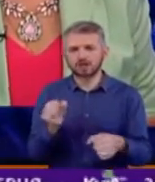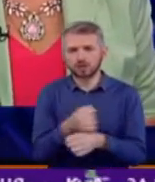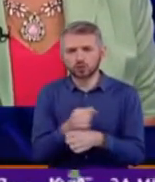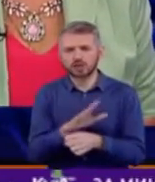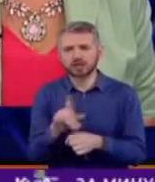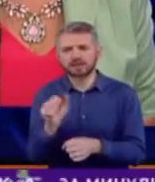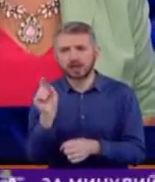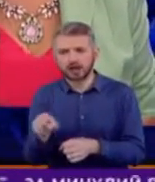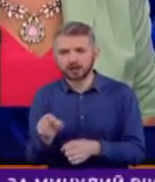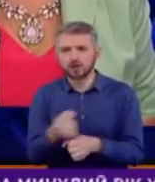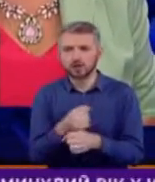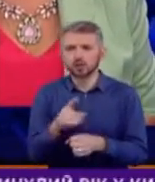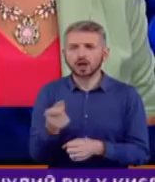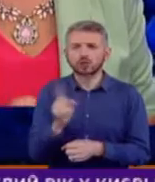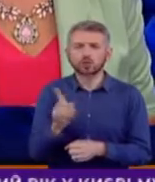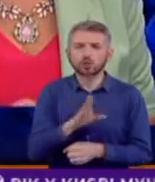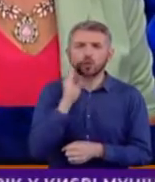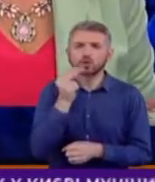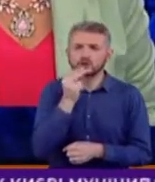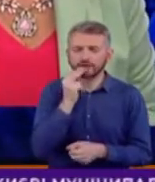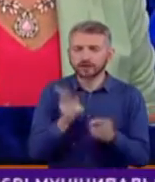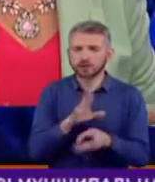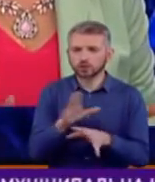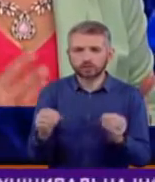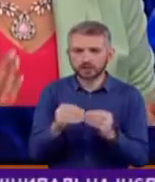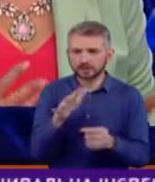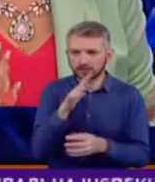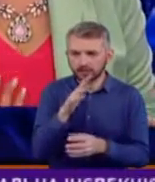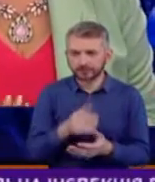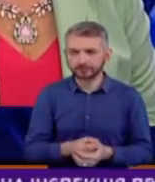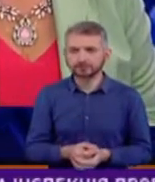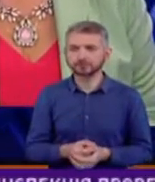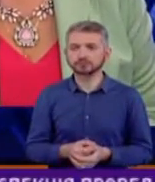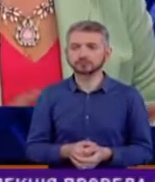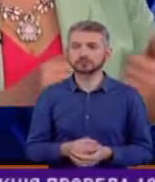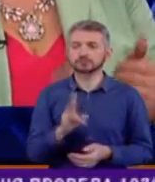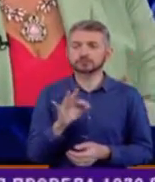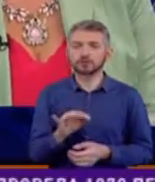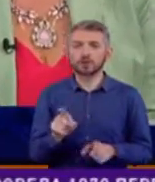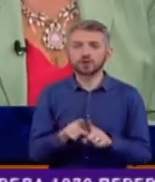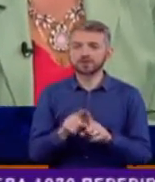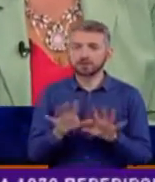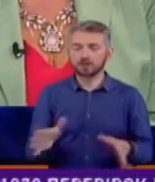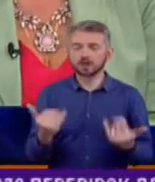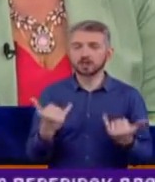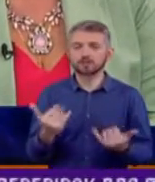дерутся за то, что ты мне завтрак уже не готовила 10 лет. Но тем не менее, на сегодня мы можем